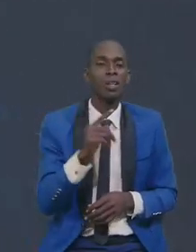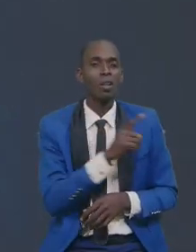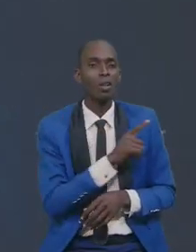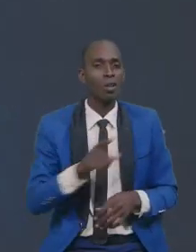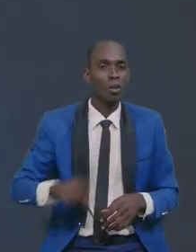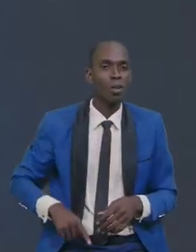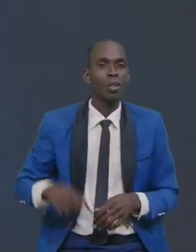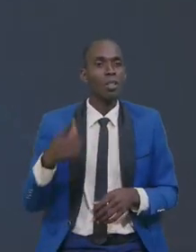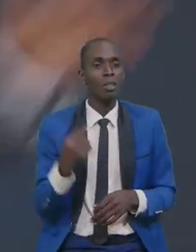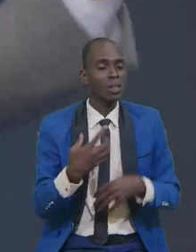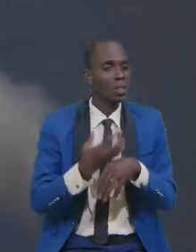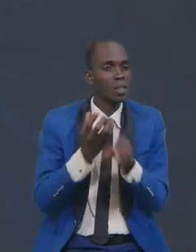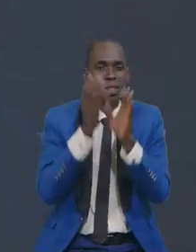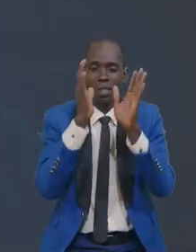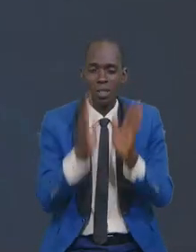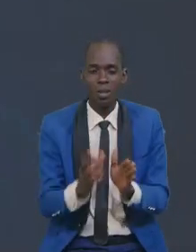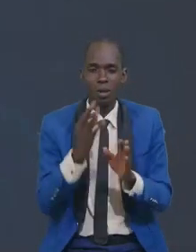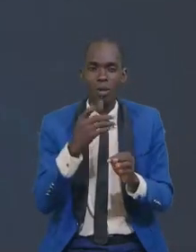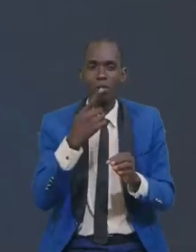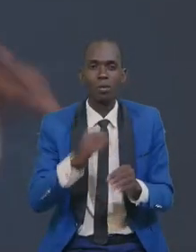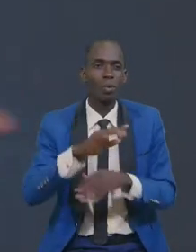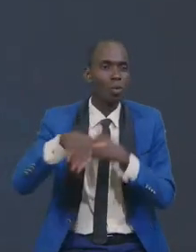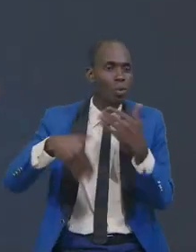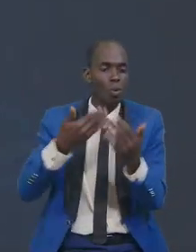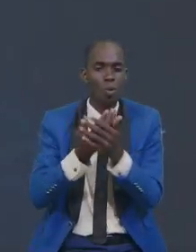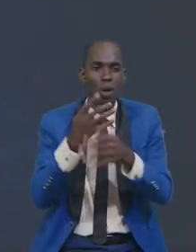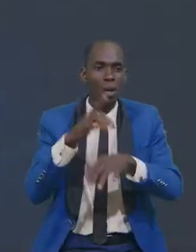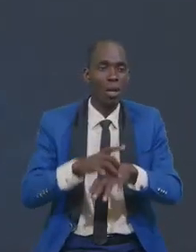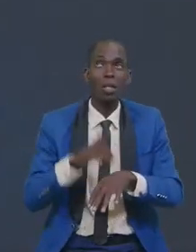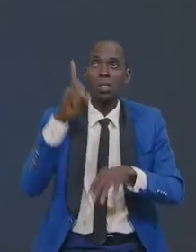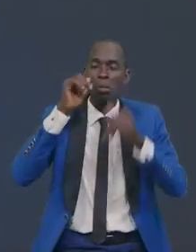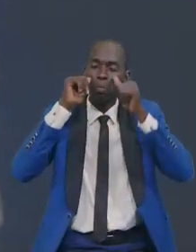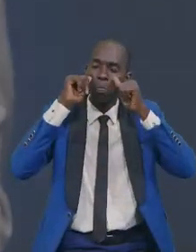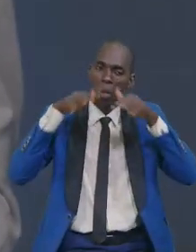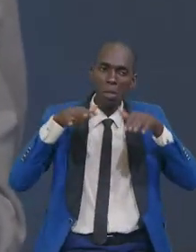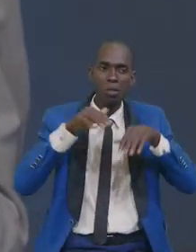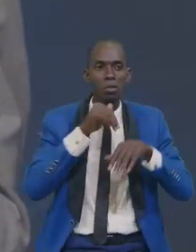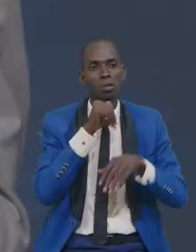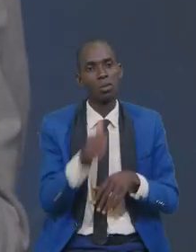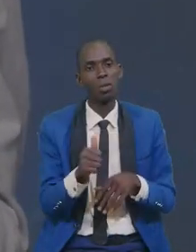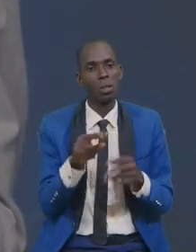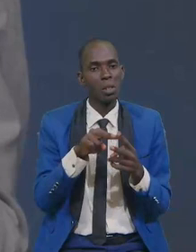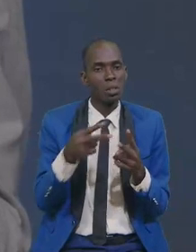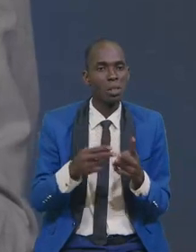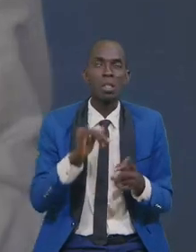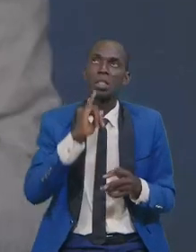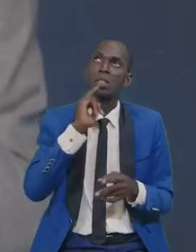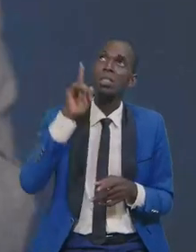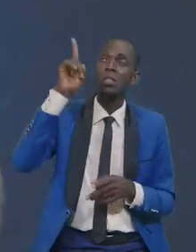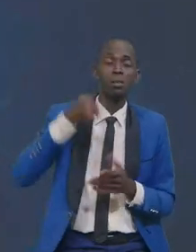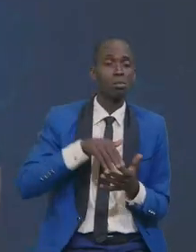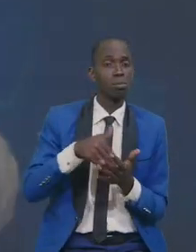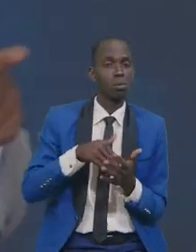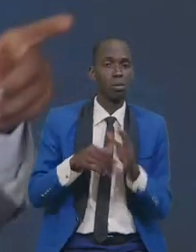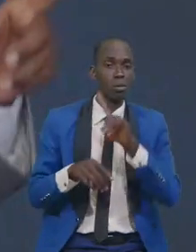éternel, le Créateur qui a créé les cieux et la terre, il ne se fatigue pas, il ne